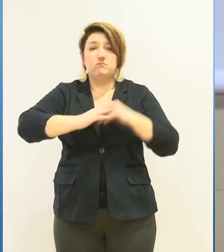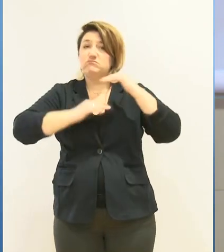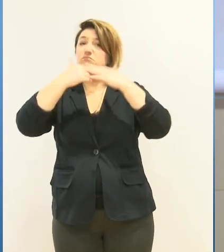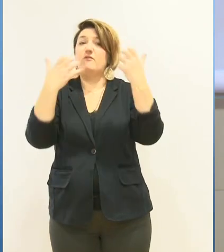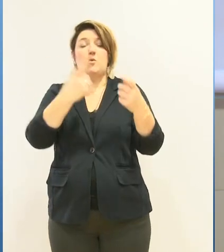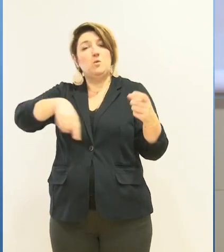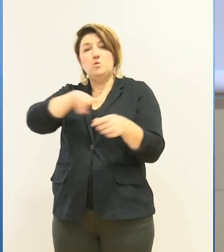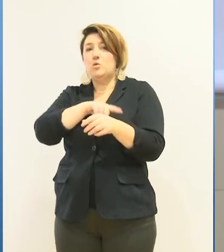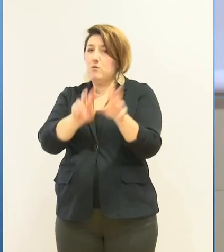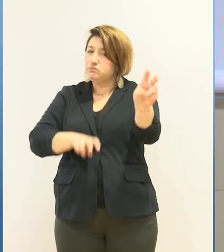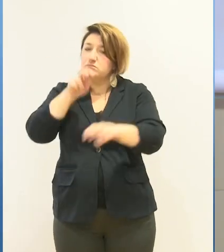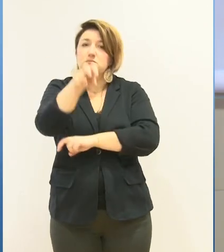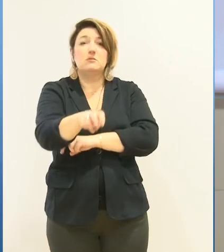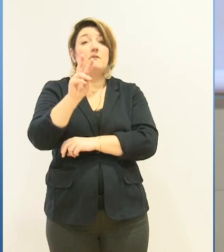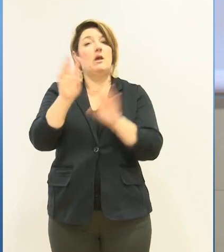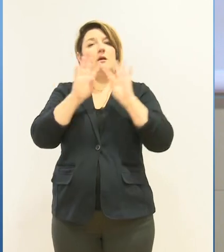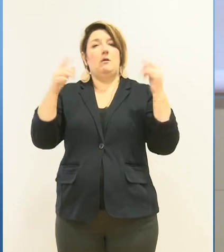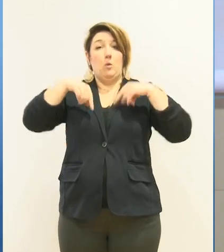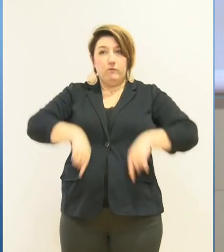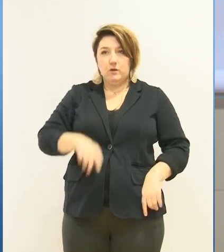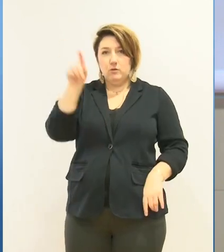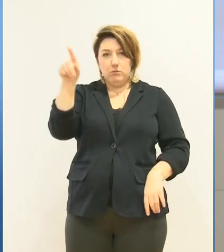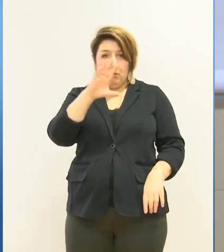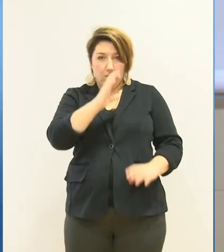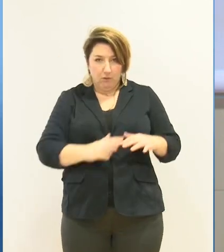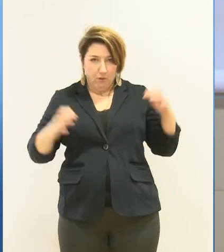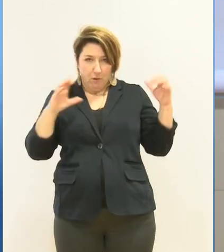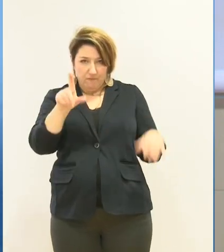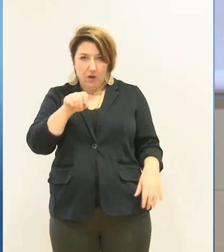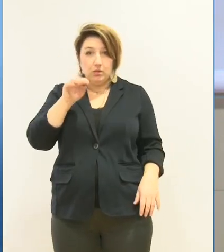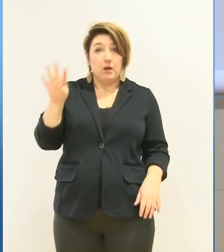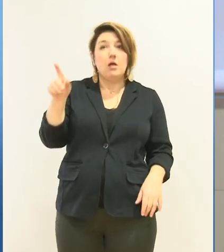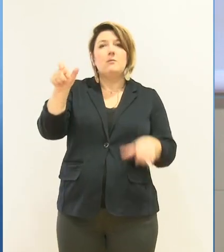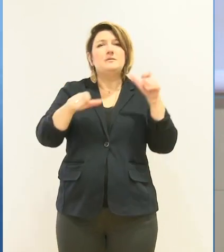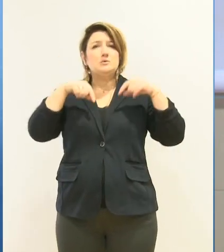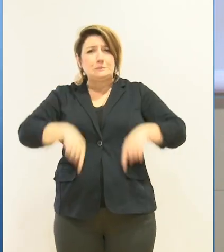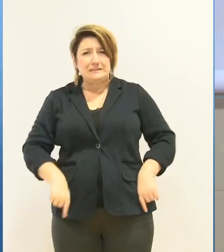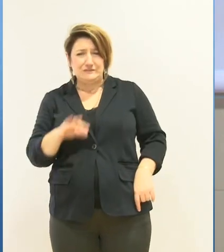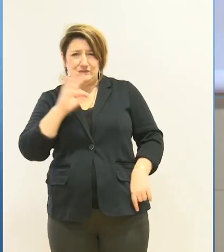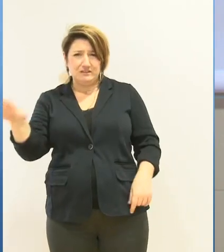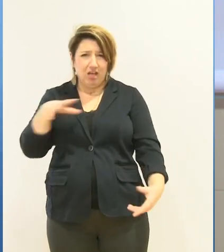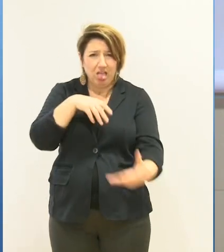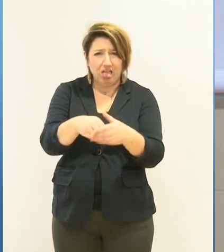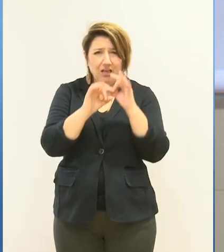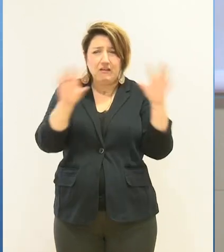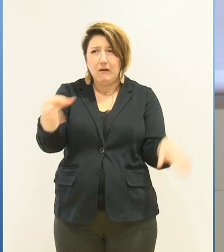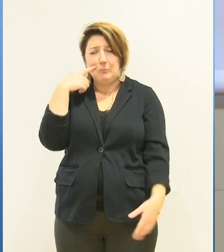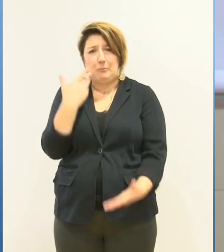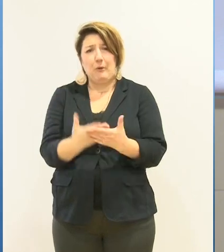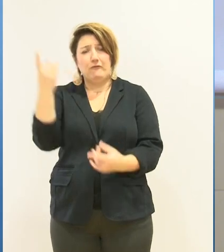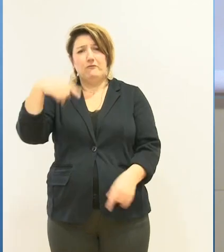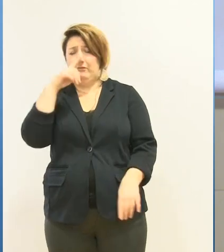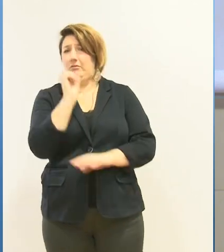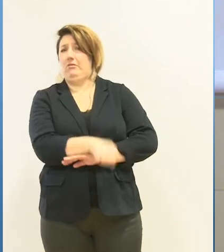du gouvernement pour la coop 24 ou pas un ami un ministre français ne s'est déplacé ce budget aux côtés des jeunes générations